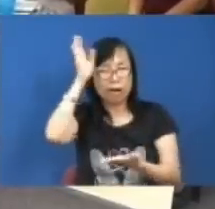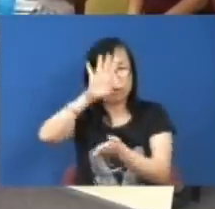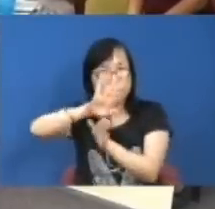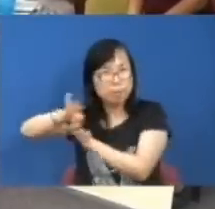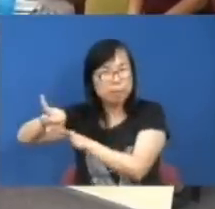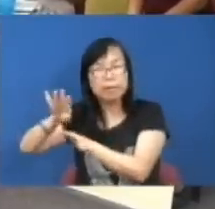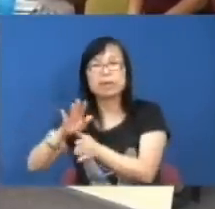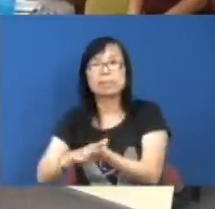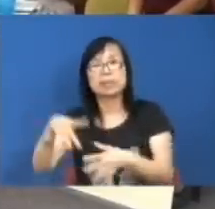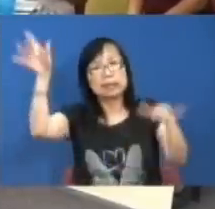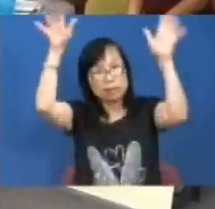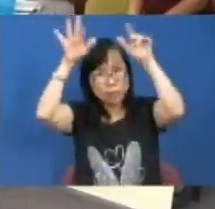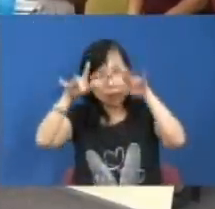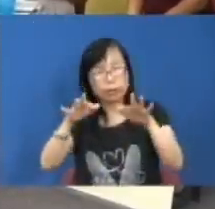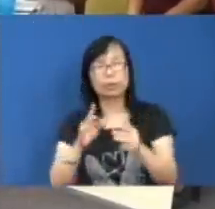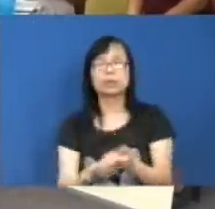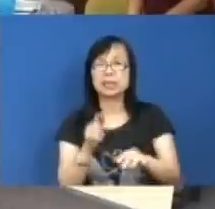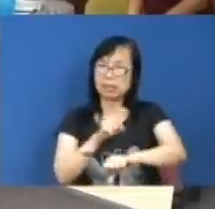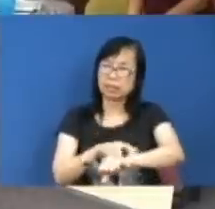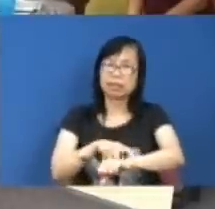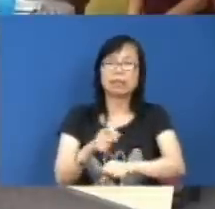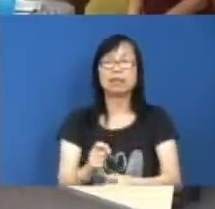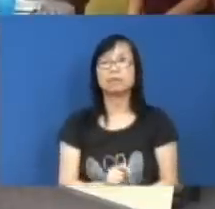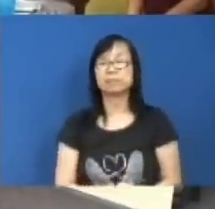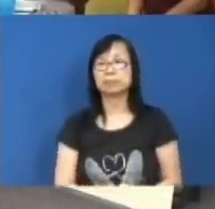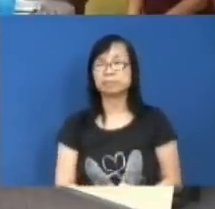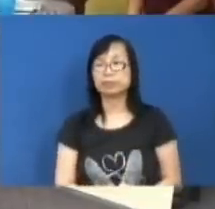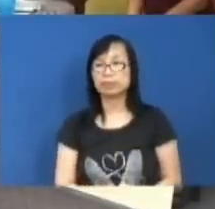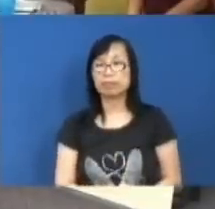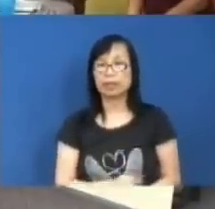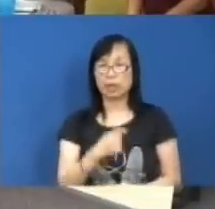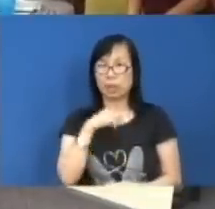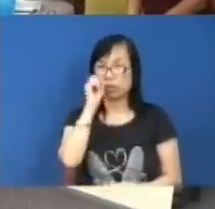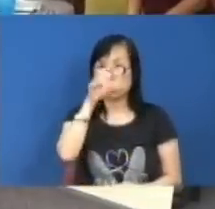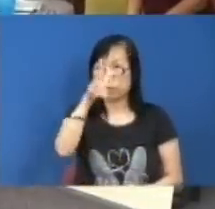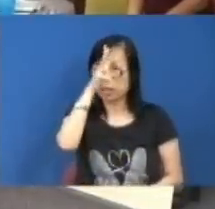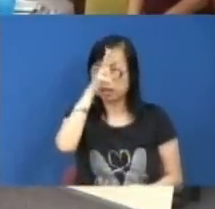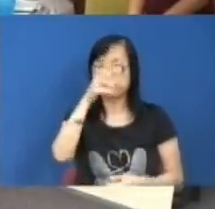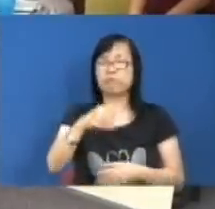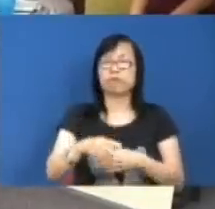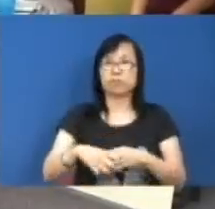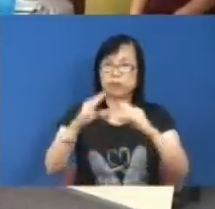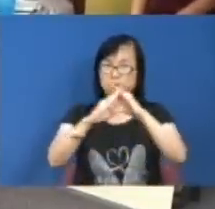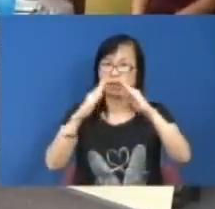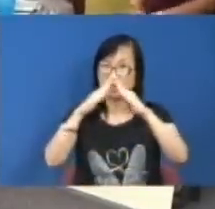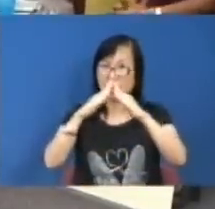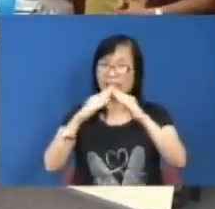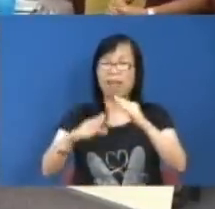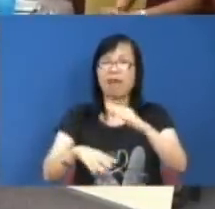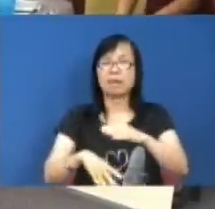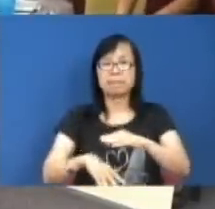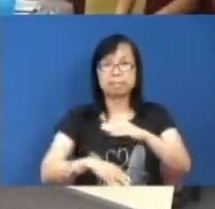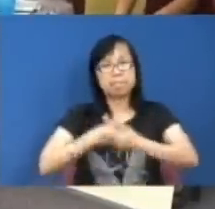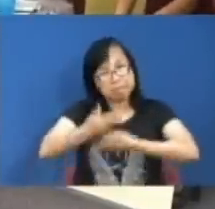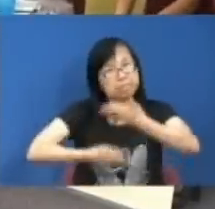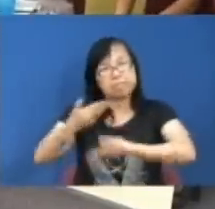足到一些雨季的時分。 以方面的知識，你一定要跟市建局他們多些交流咯。你想想一年有成300等現